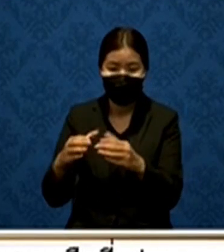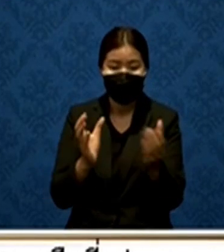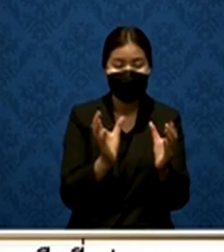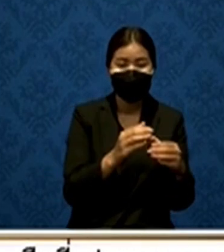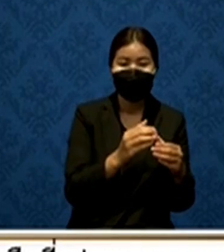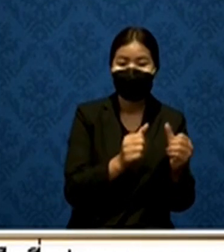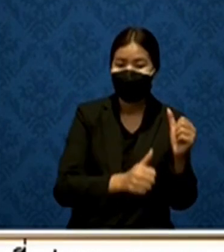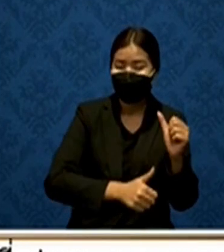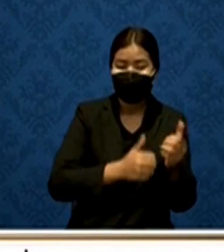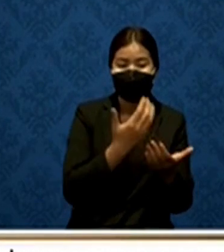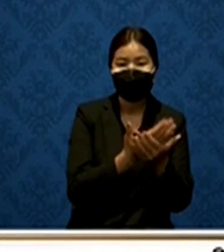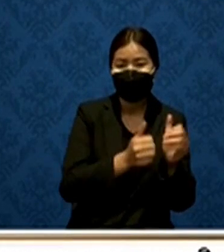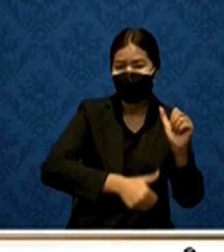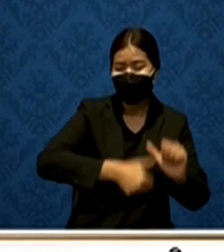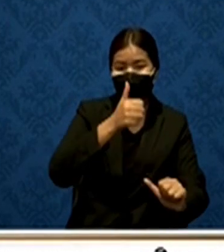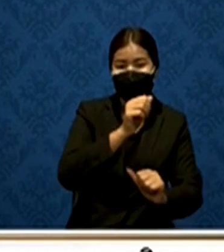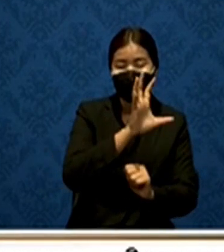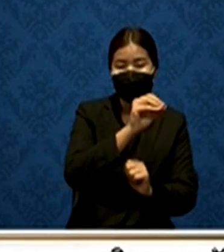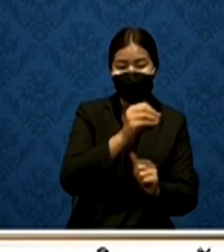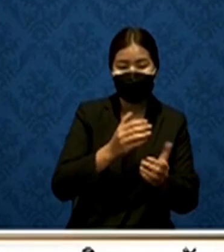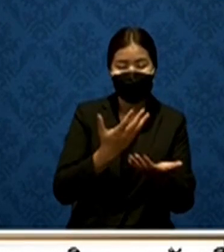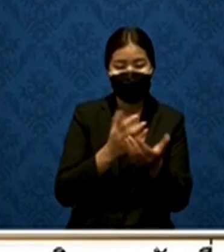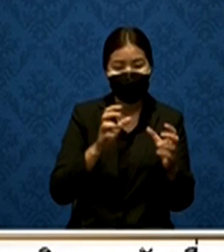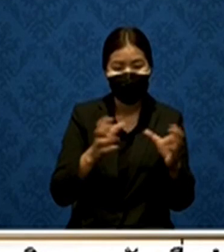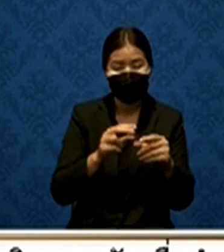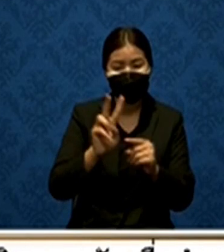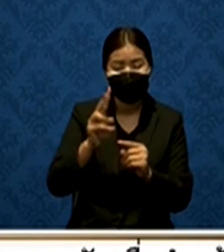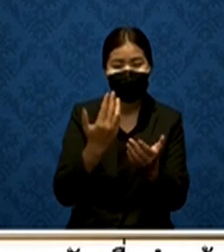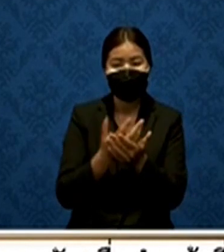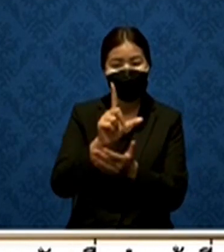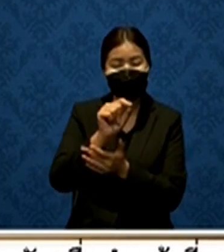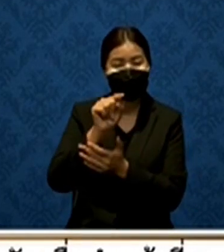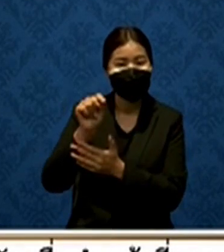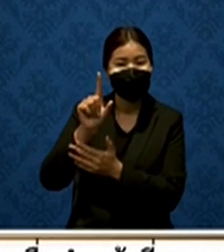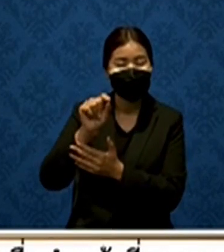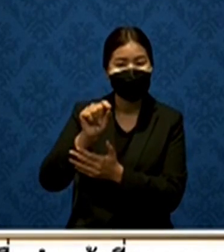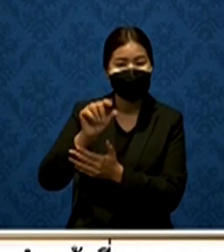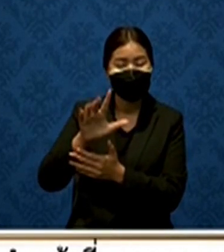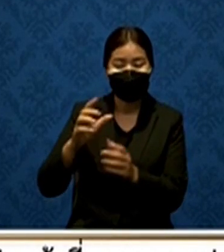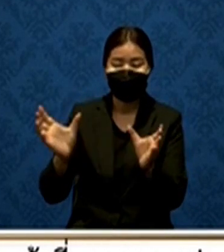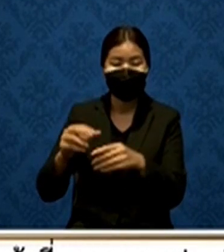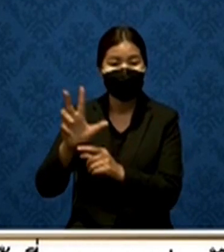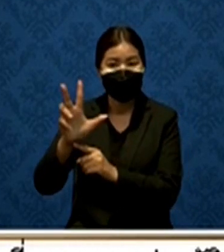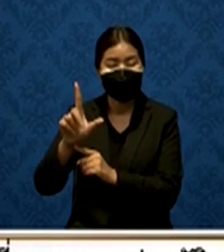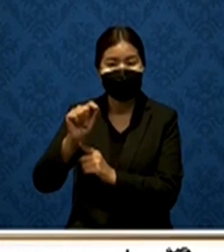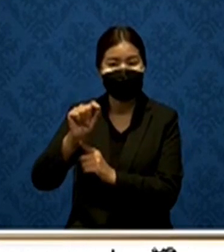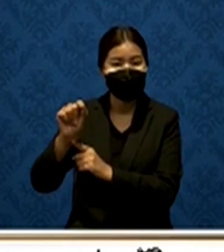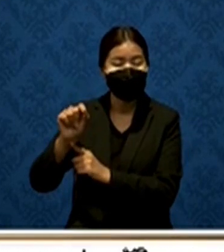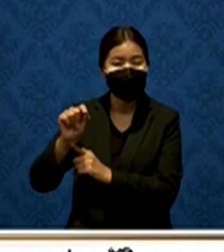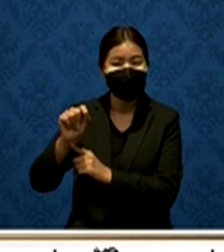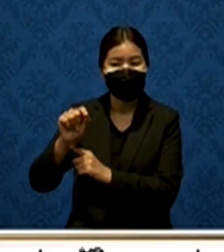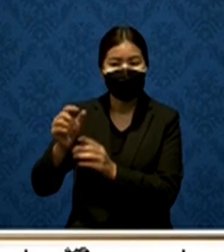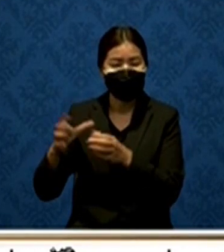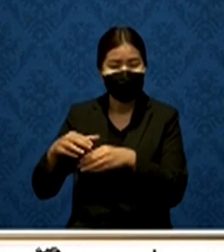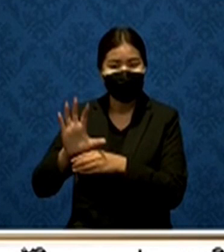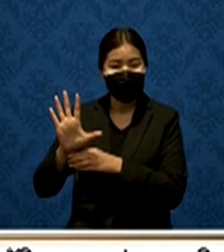50%กลมที่ 2 20-50%กลุ่มที่ 3 10-20%กลุ่มที่ 4 5-